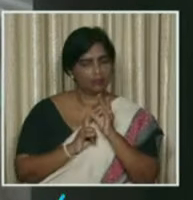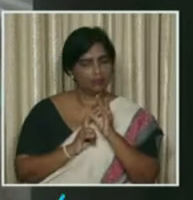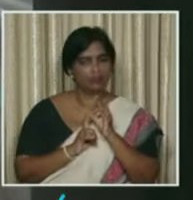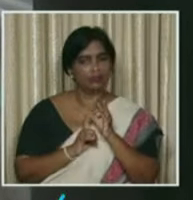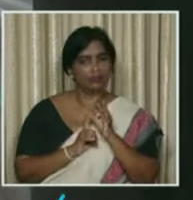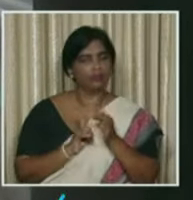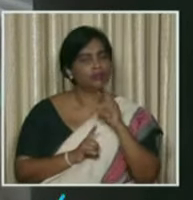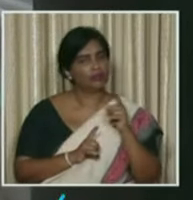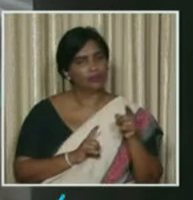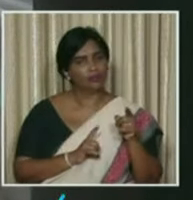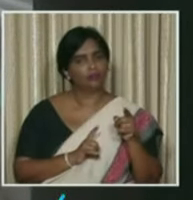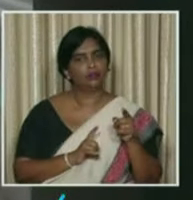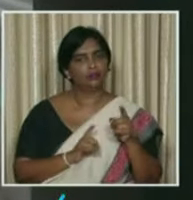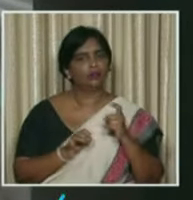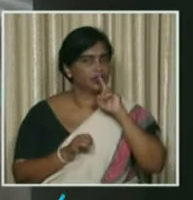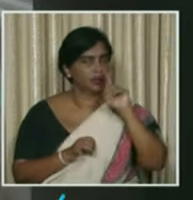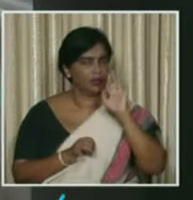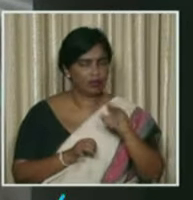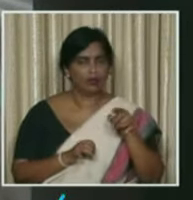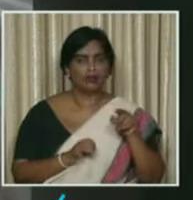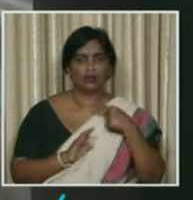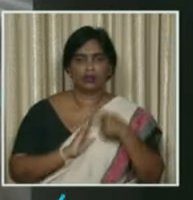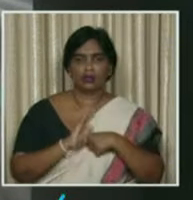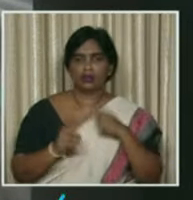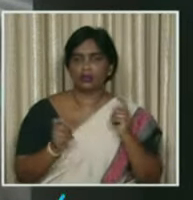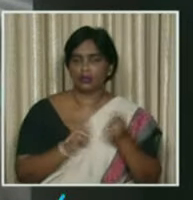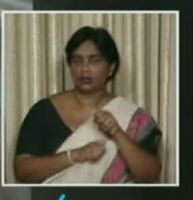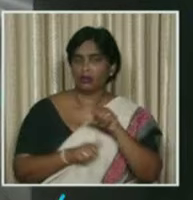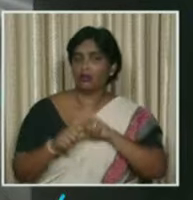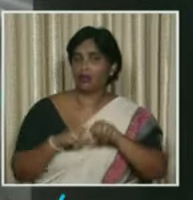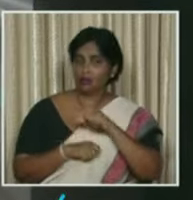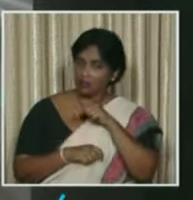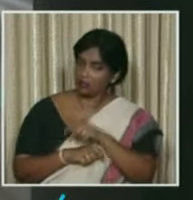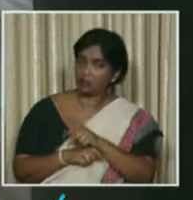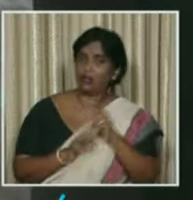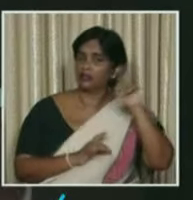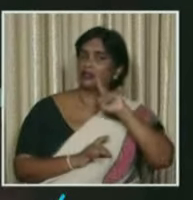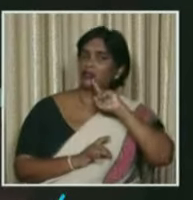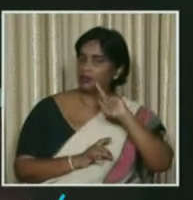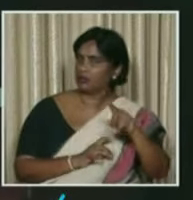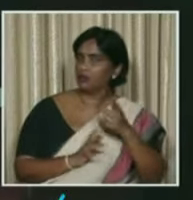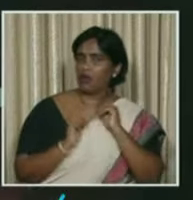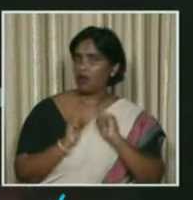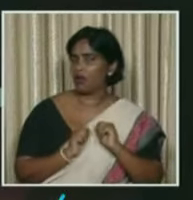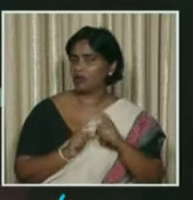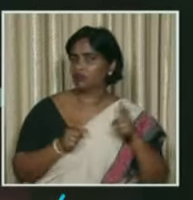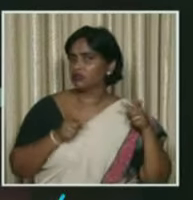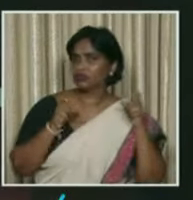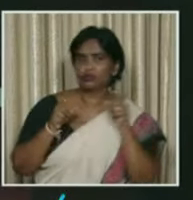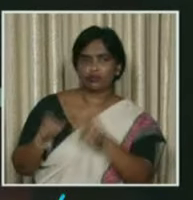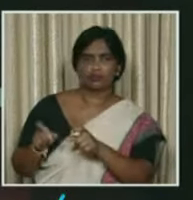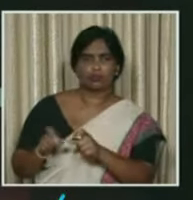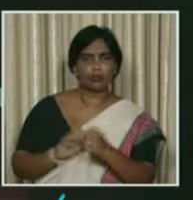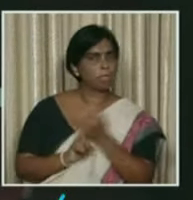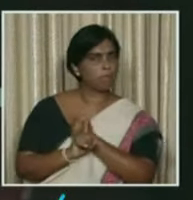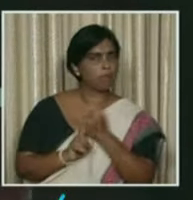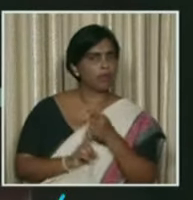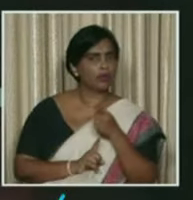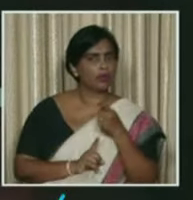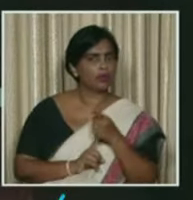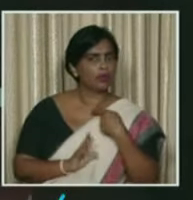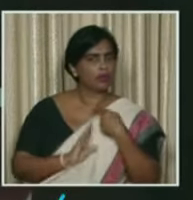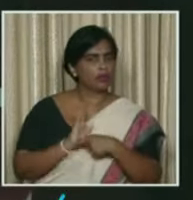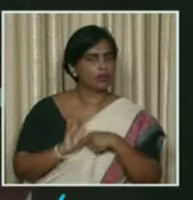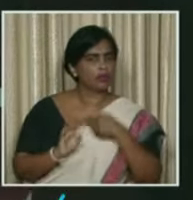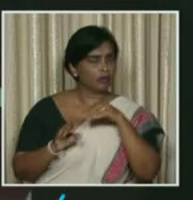අමාත්‍යවරයා ජනාධිපතිවරයා ප්‍රශ්න කරන්නට ඕන ශ්‍රී ලංකා ක්‍රිකට් ආයතනයනොත් ඒ වගේම ICC එකනොත් කොහොමද මේ අය මේ මෙච්චර බලයක් පාවිච්චි කරන්නේ අපේ